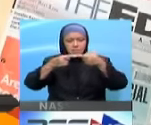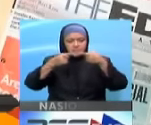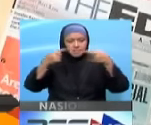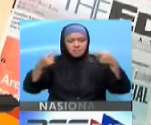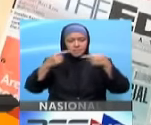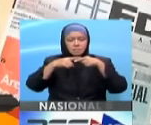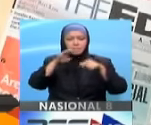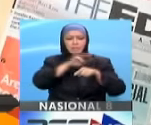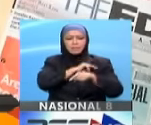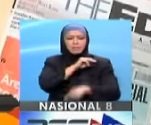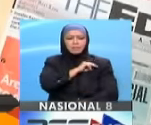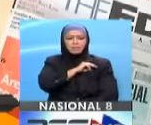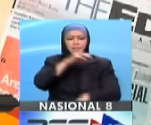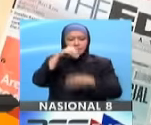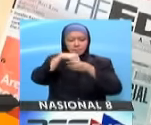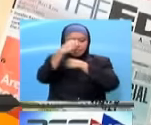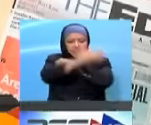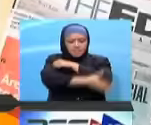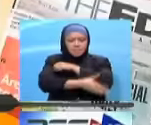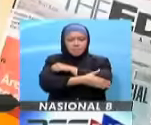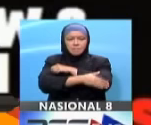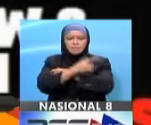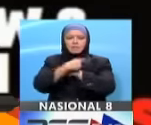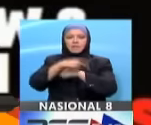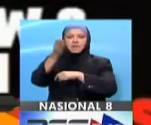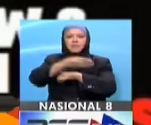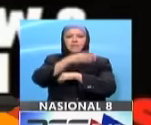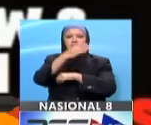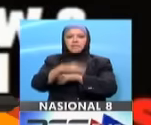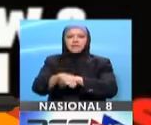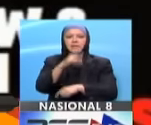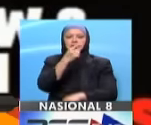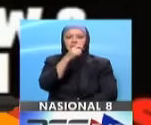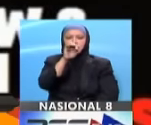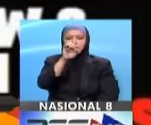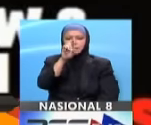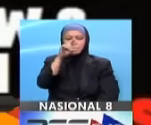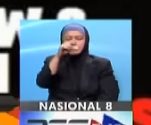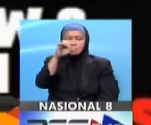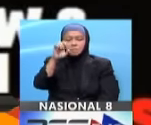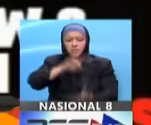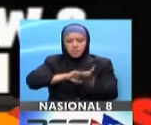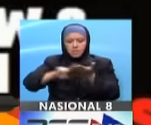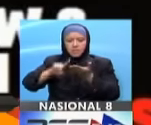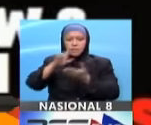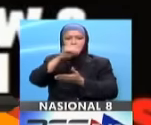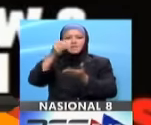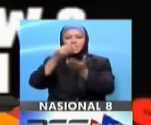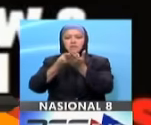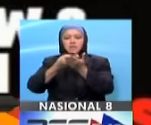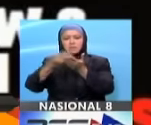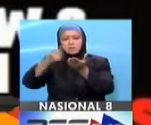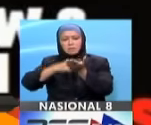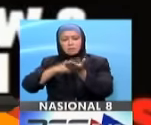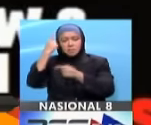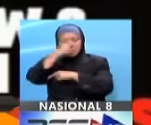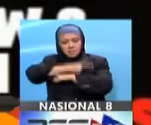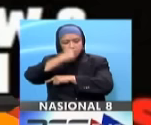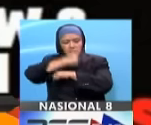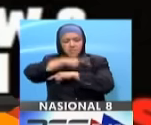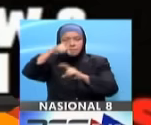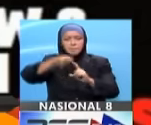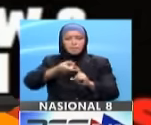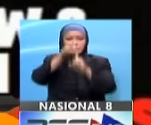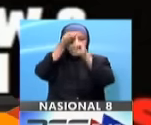DH Weekly dan DH Financial Daily. Penerbitan DH Weekly dan DH Financial Daily digantung